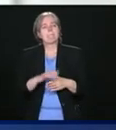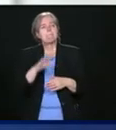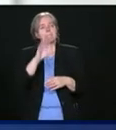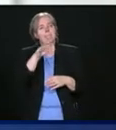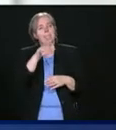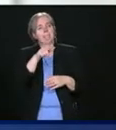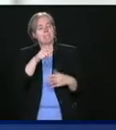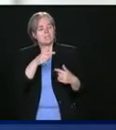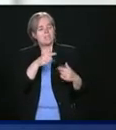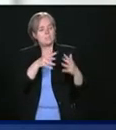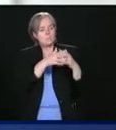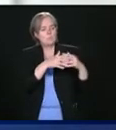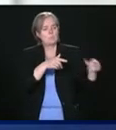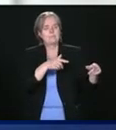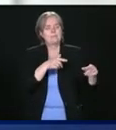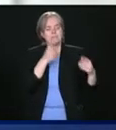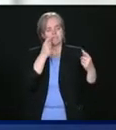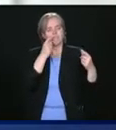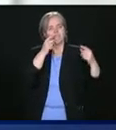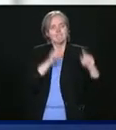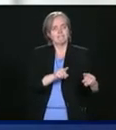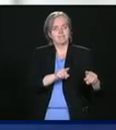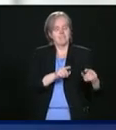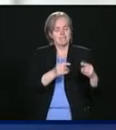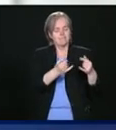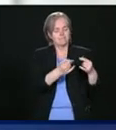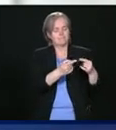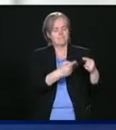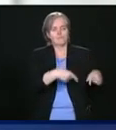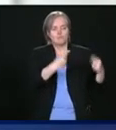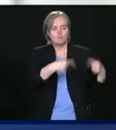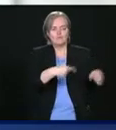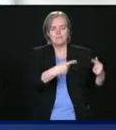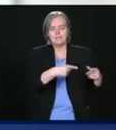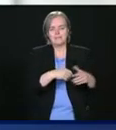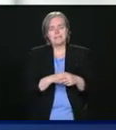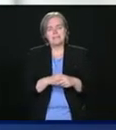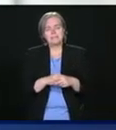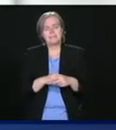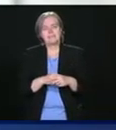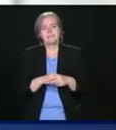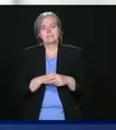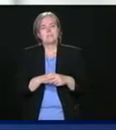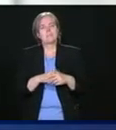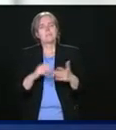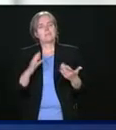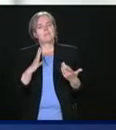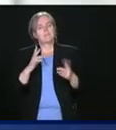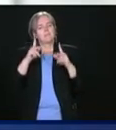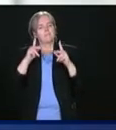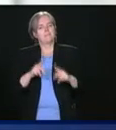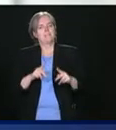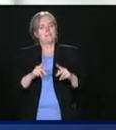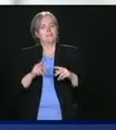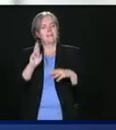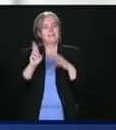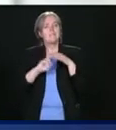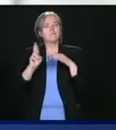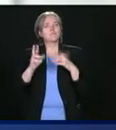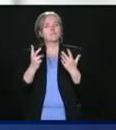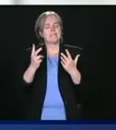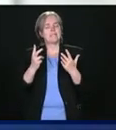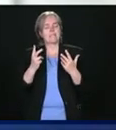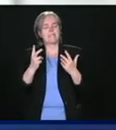avec les États-Unis sur la frontière, il y avait eu un pépin avec l'enjeu des demandeurs d'asile irréguliers que